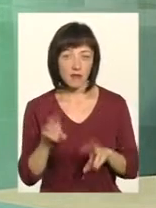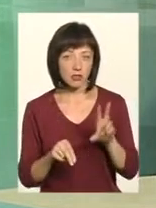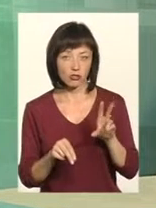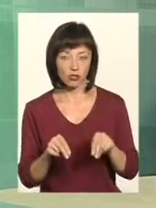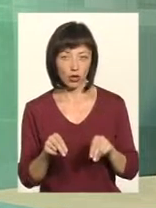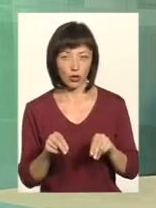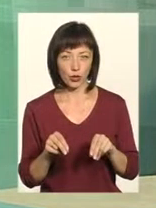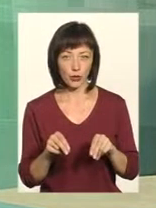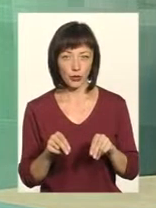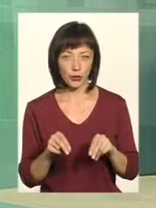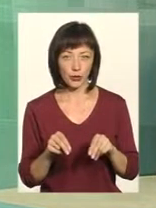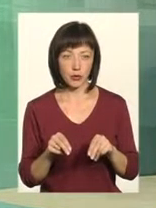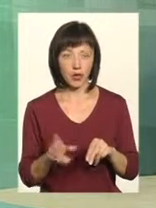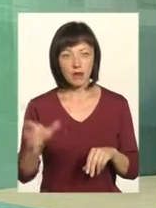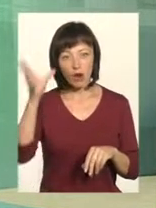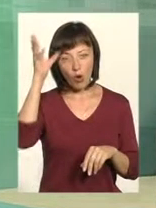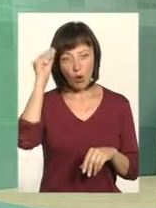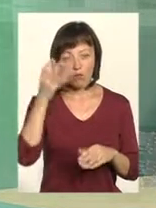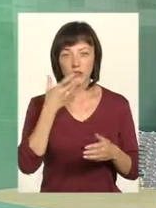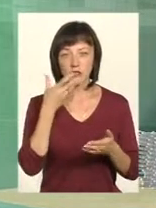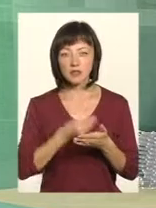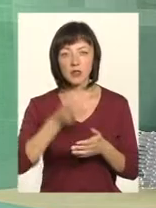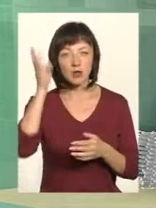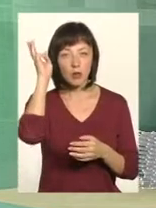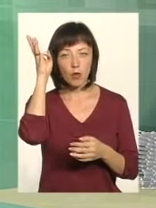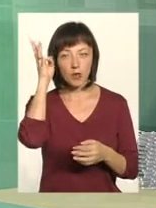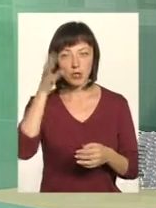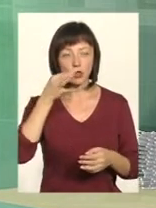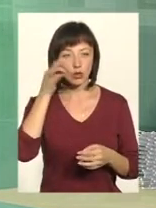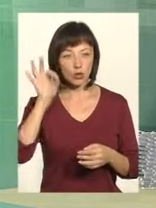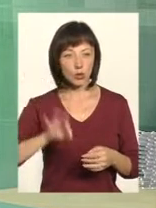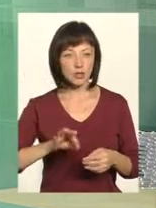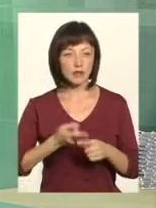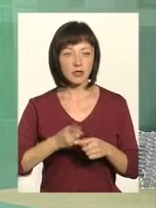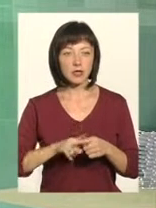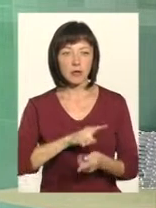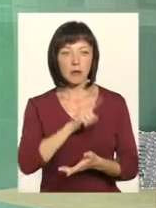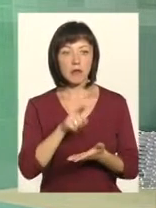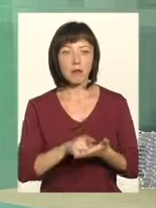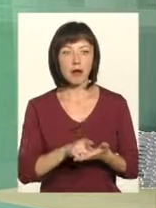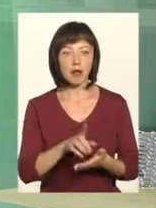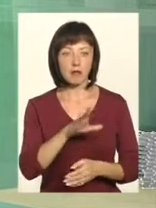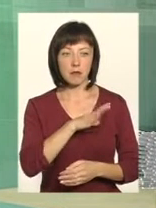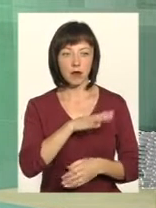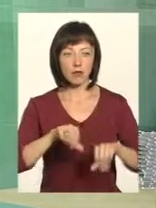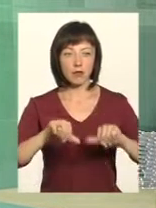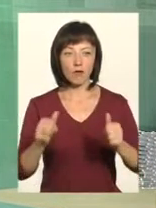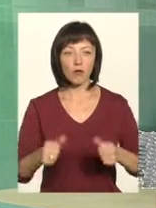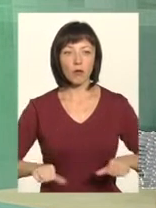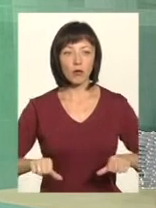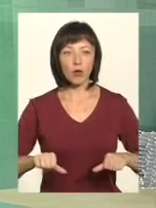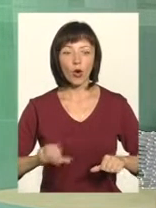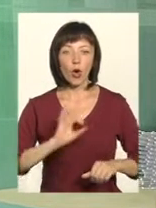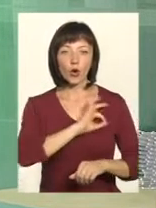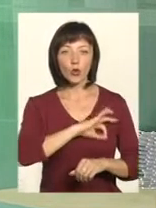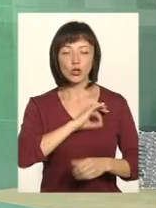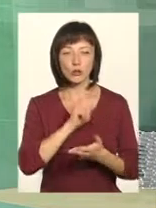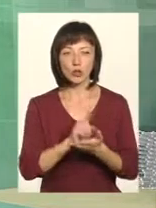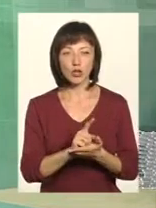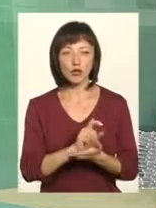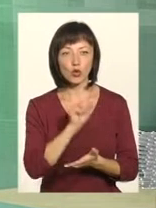вважаю, враховуючи свій дипломатичний досвід, це мала б мати форму юридично зобов'язуючого